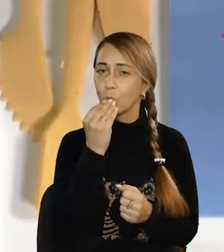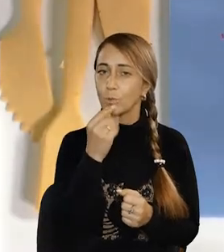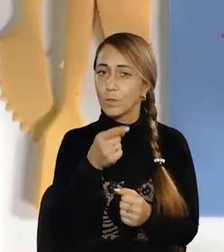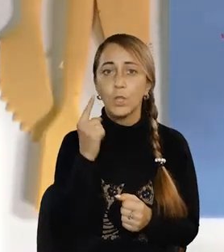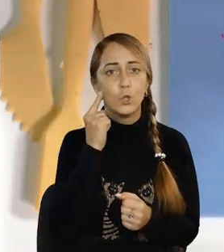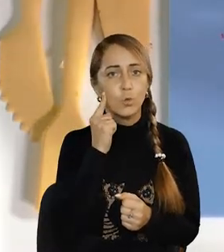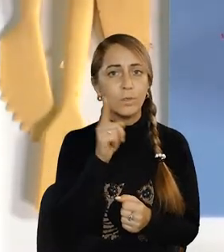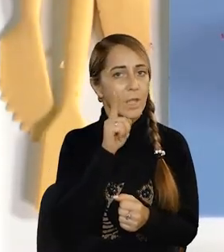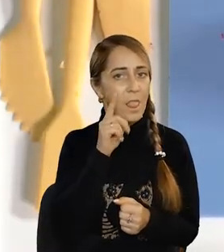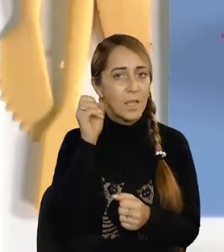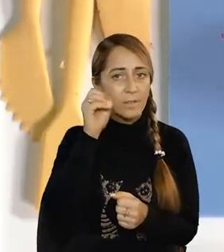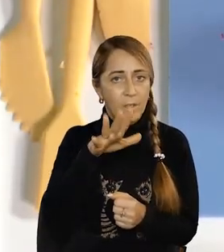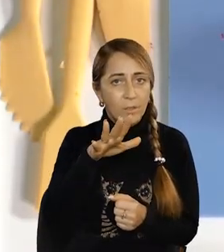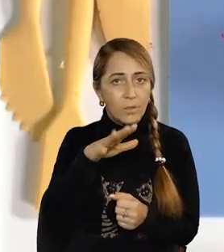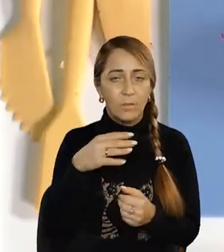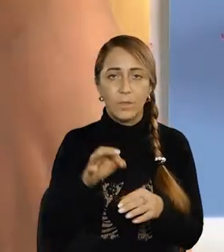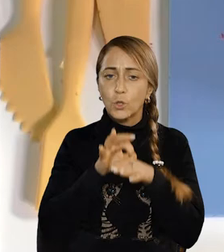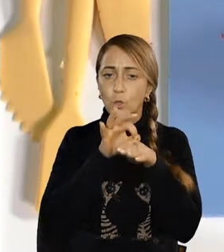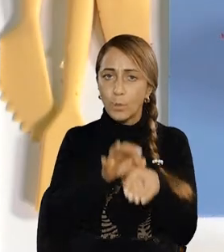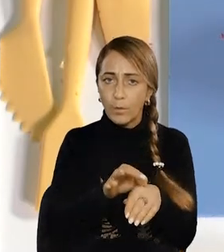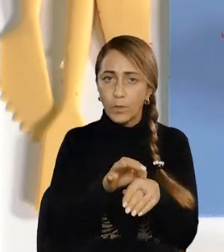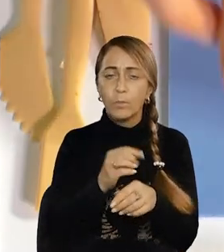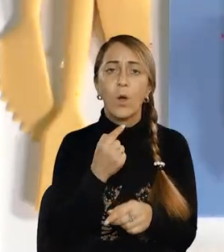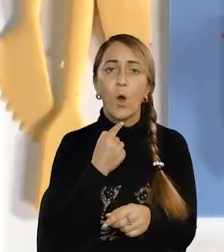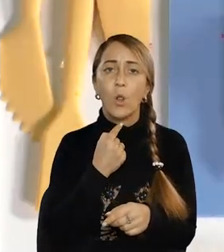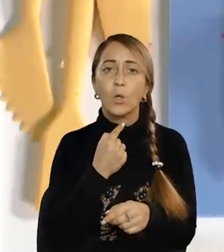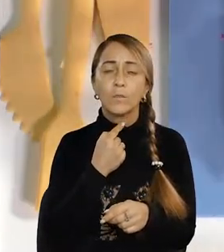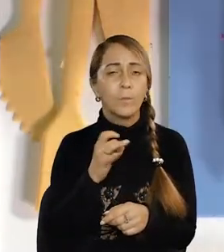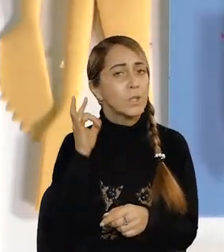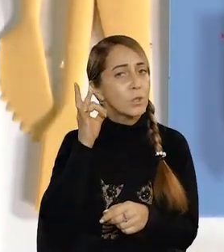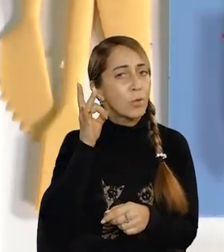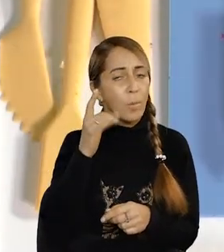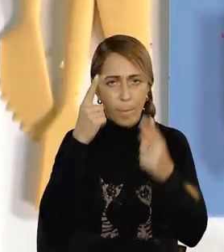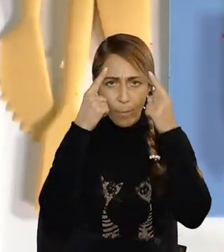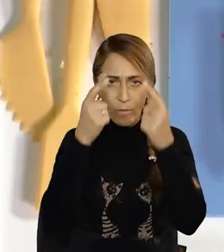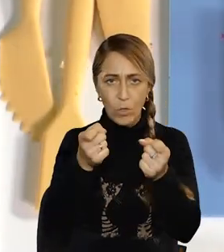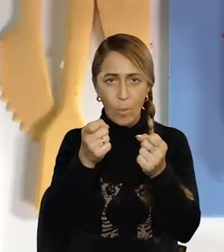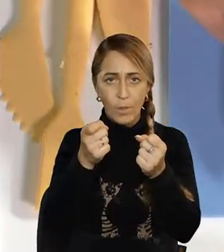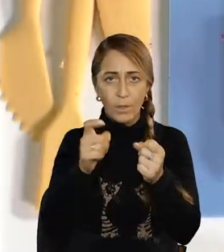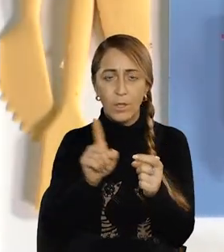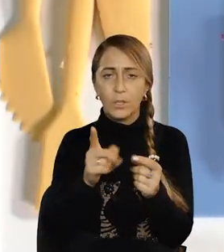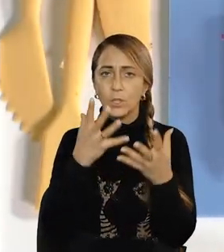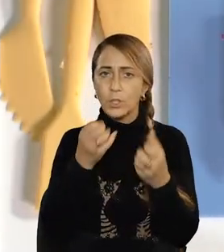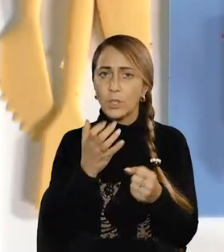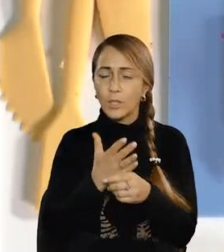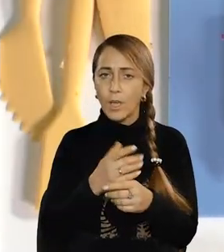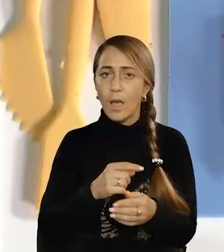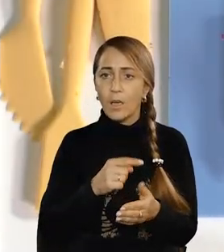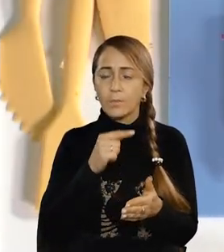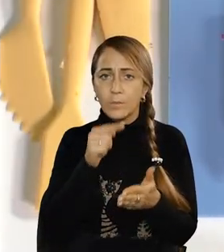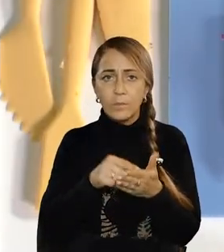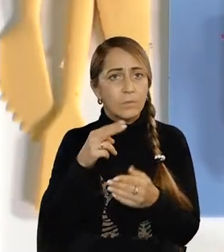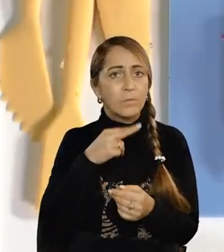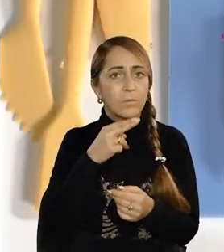чув? Зелене світло світлофора супроводжувалося голосовими та звуковими повідомленнями, що є орієнтиром